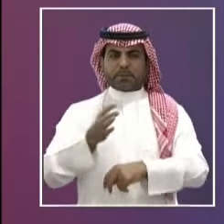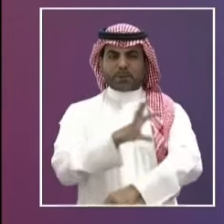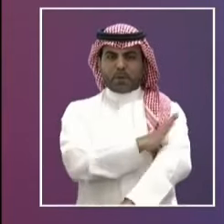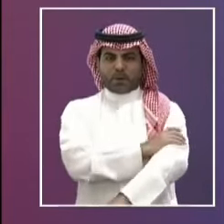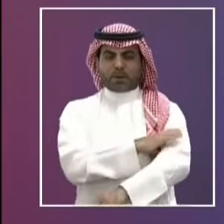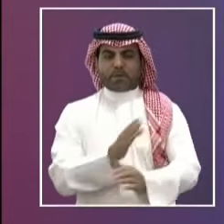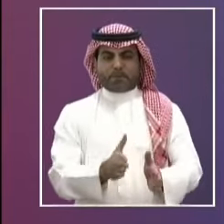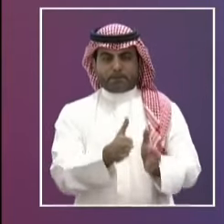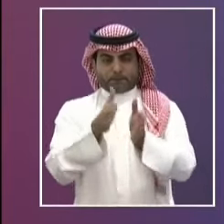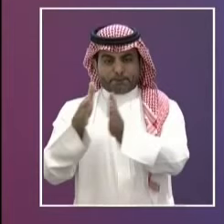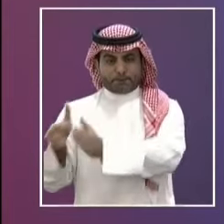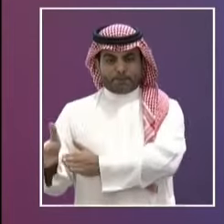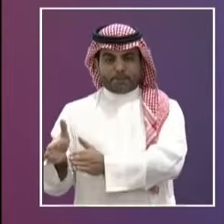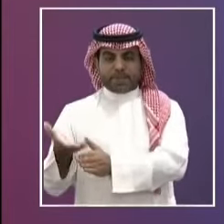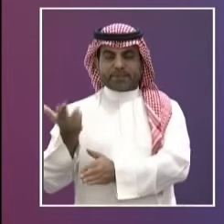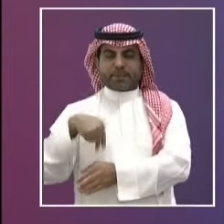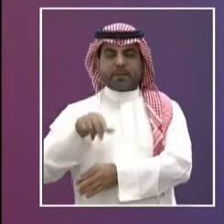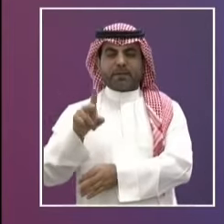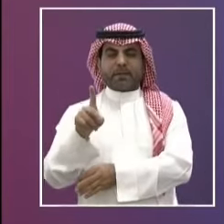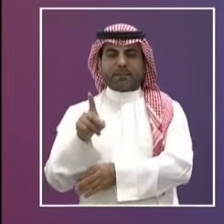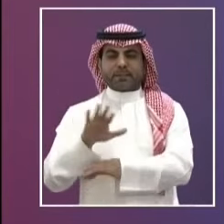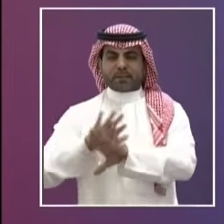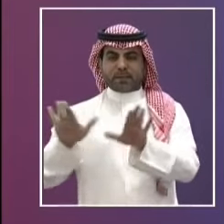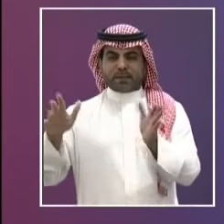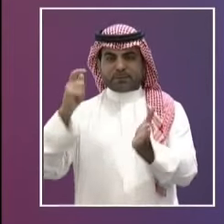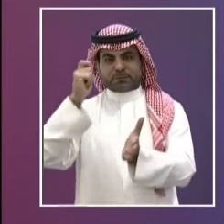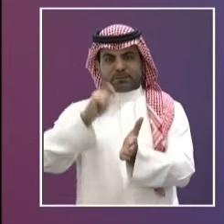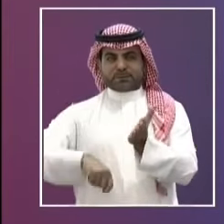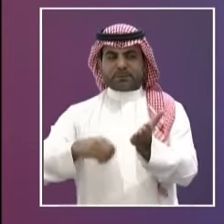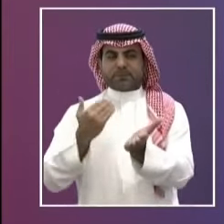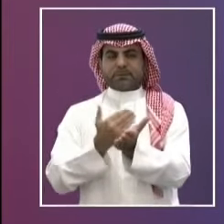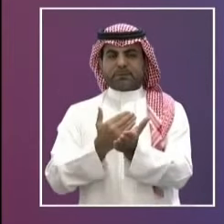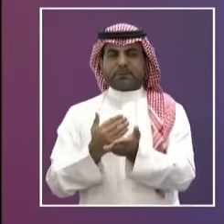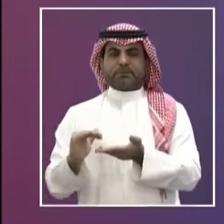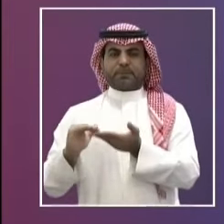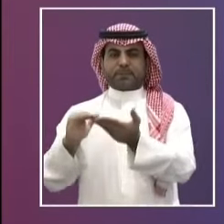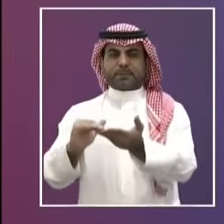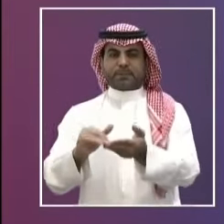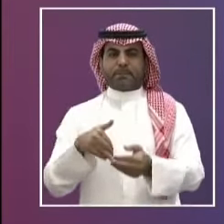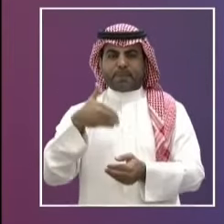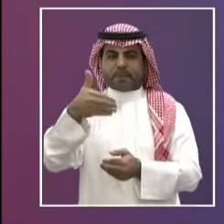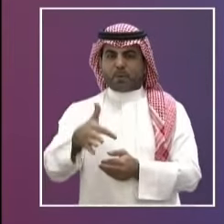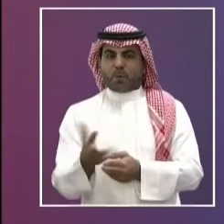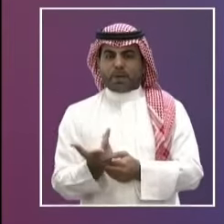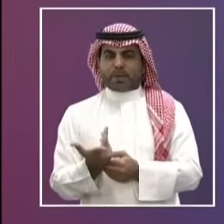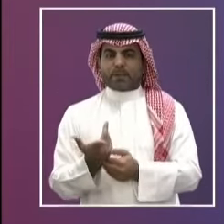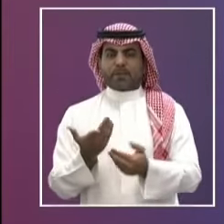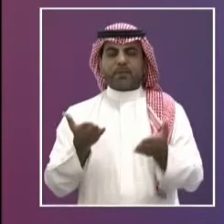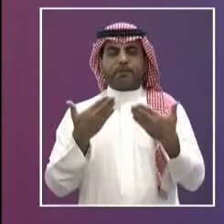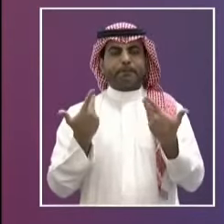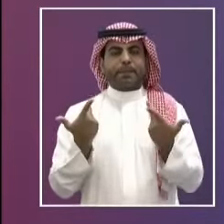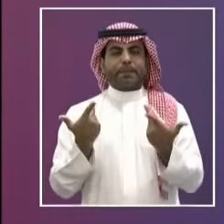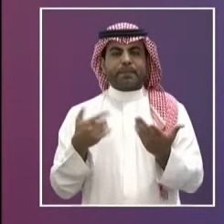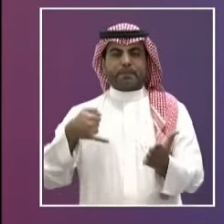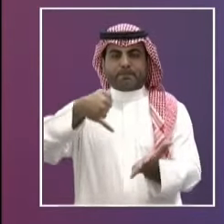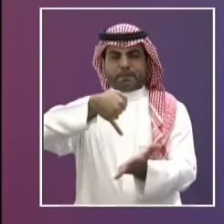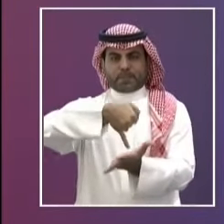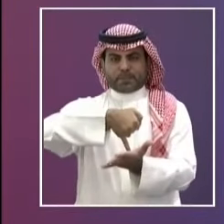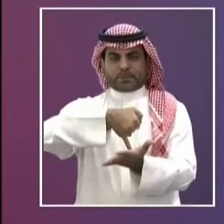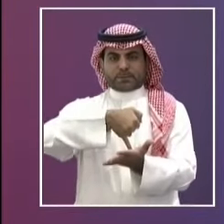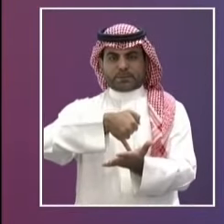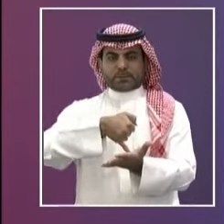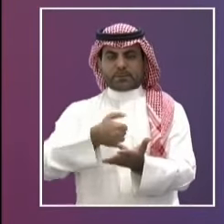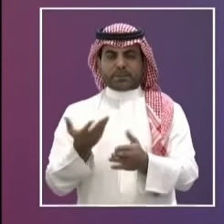واعتمرنا. ثم الخطوة الخامسة إصدار التصريح. بعد كده حيتوجه المعتمر إلى مركز